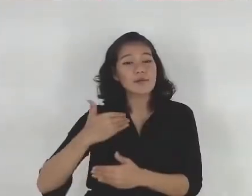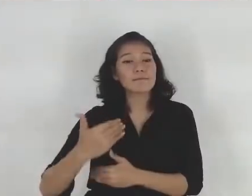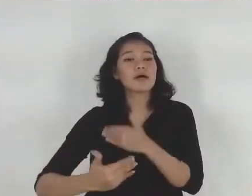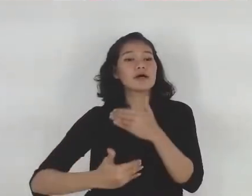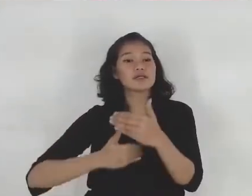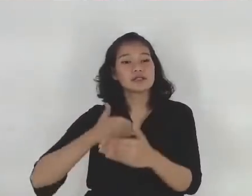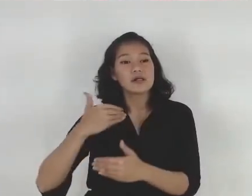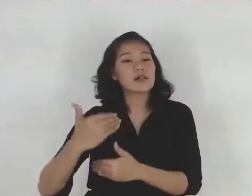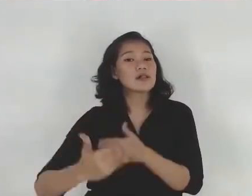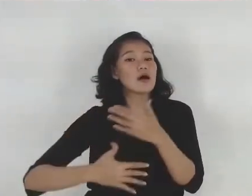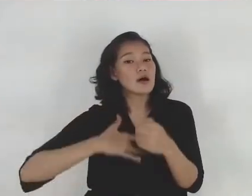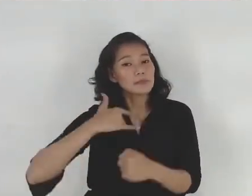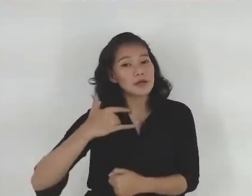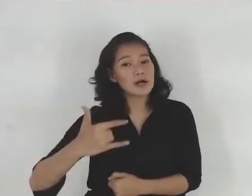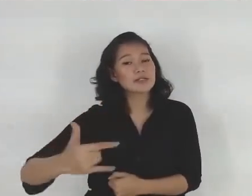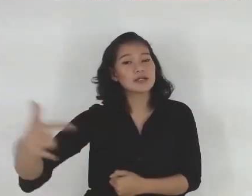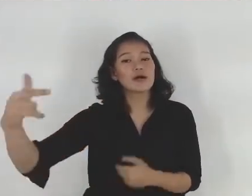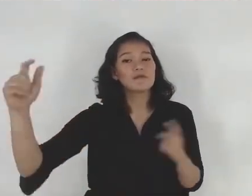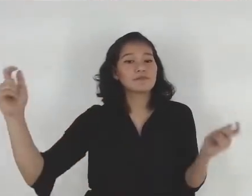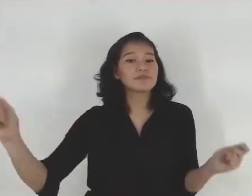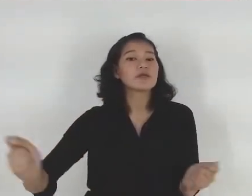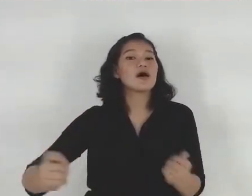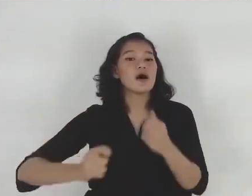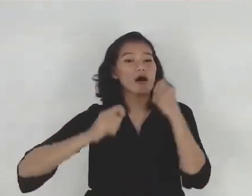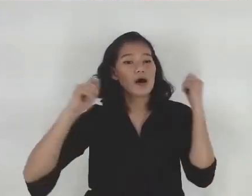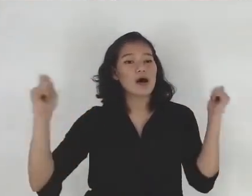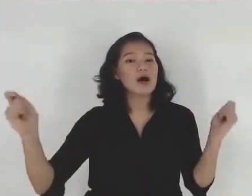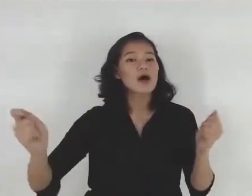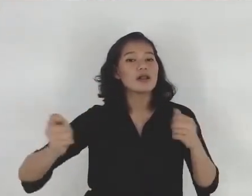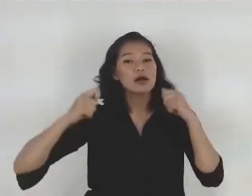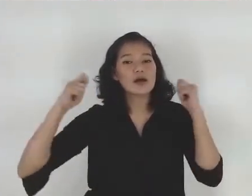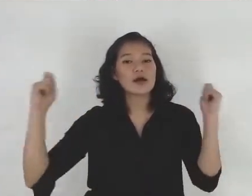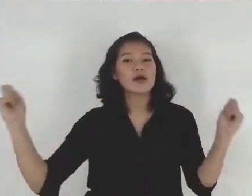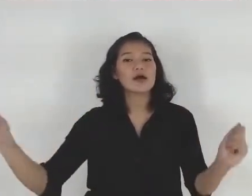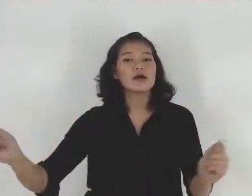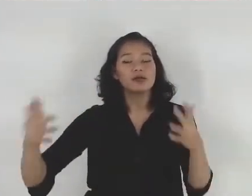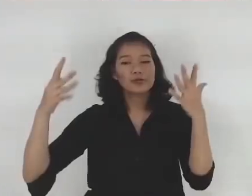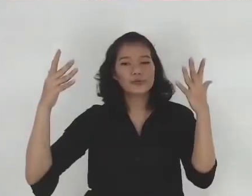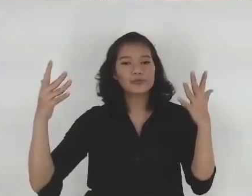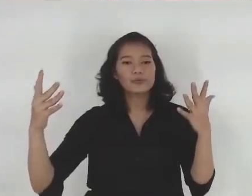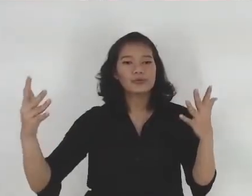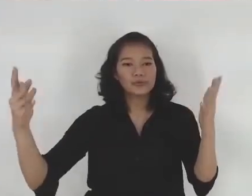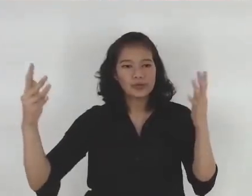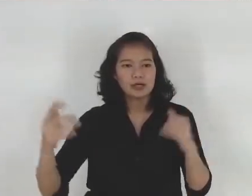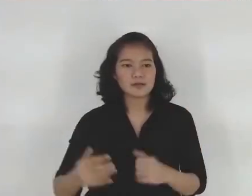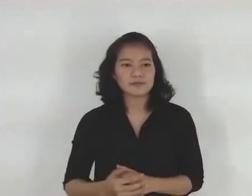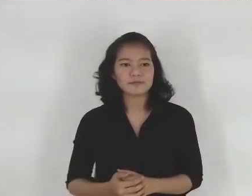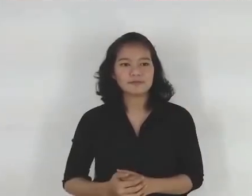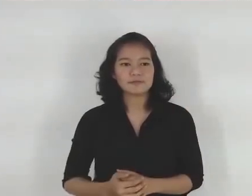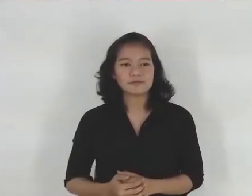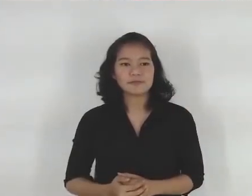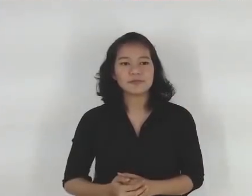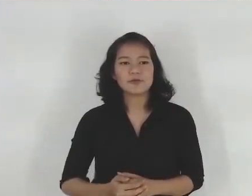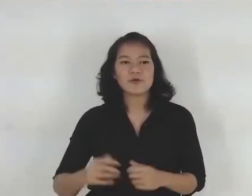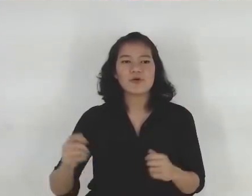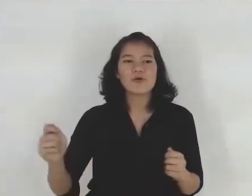sampai selamanya amin demi lu